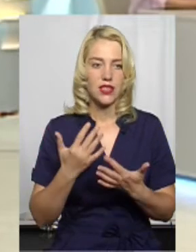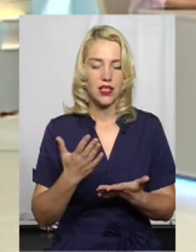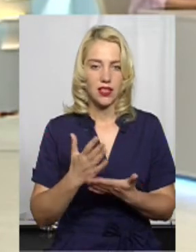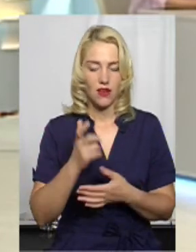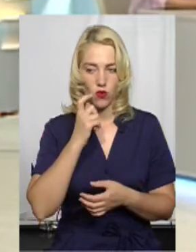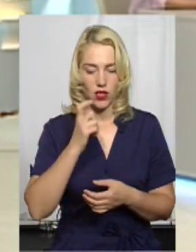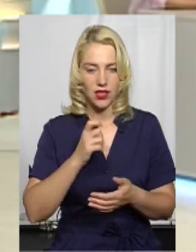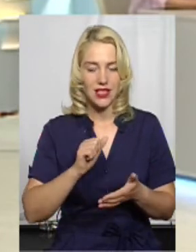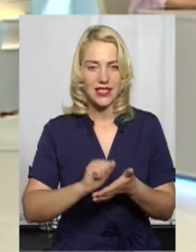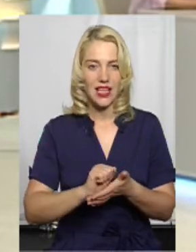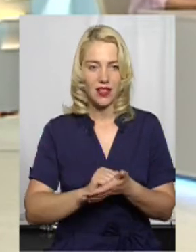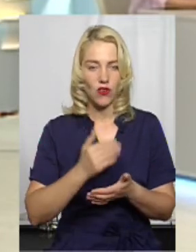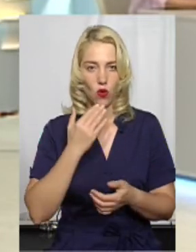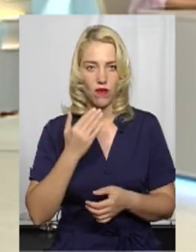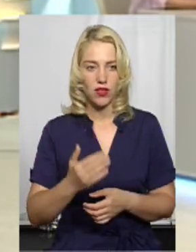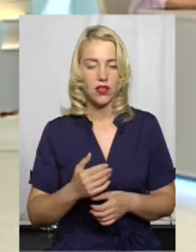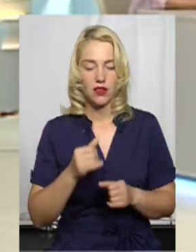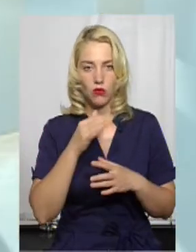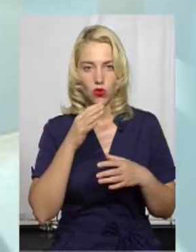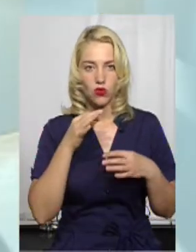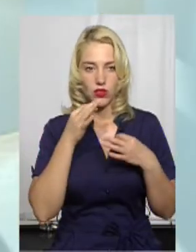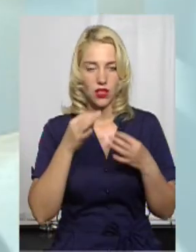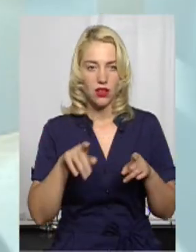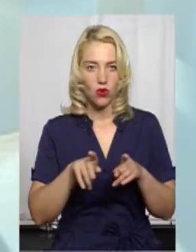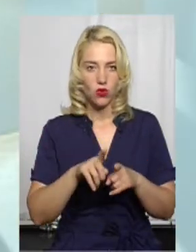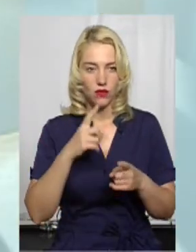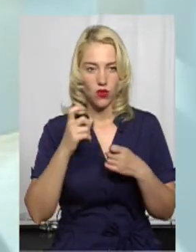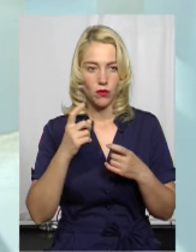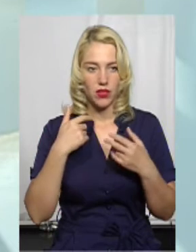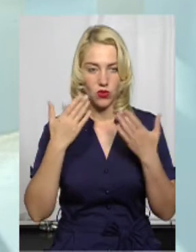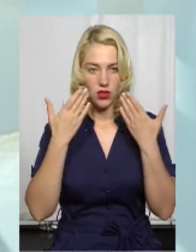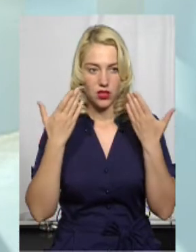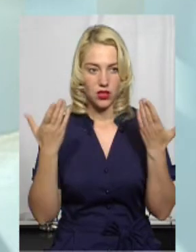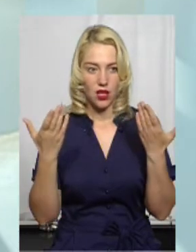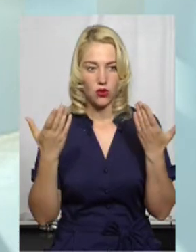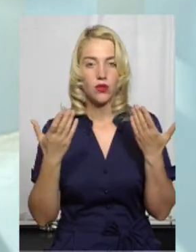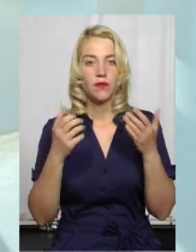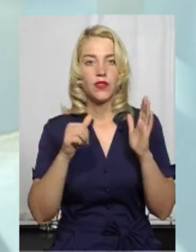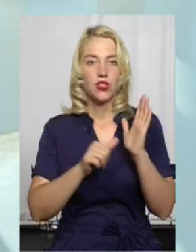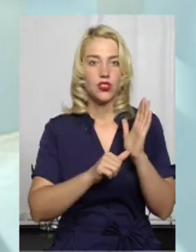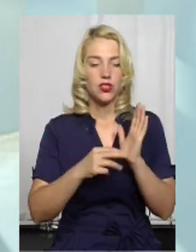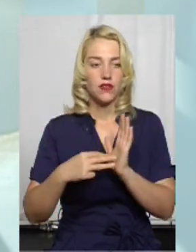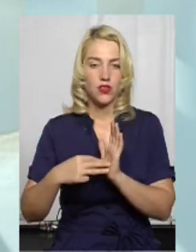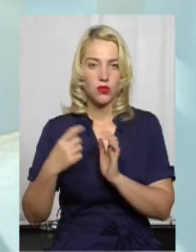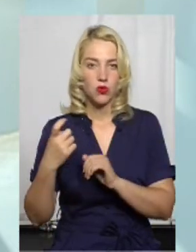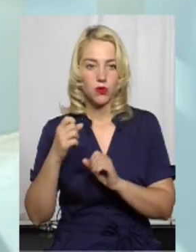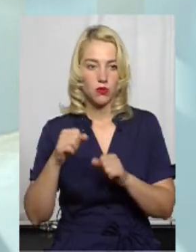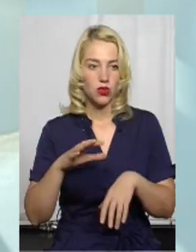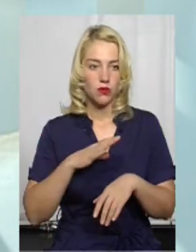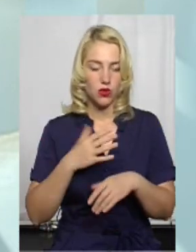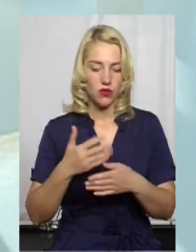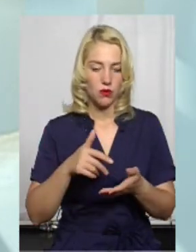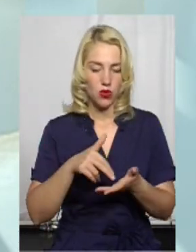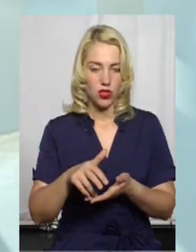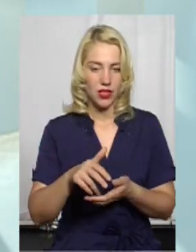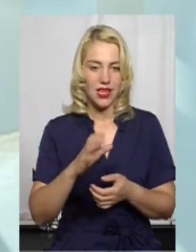Україні сертифікованих? Не можу сказати такої інформації, не знаю. 6-8 господарств, можливо, вже пройшли